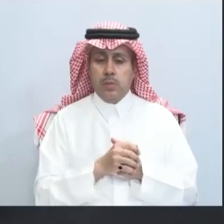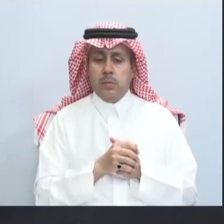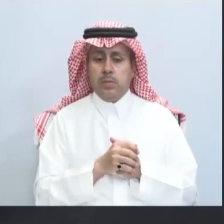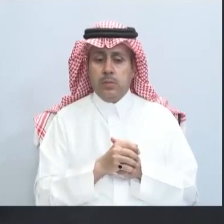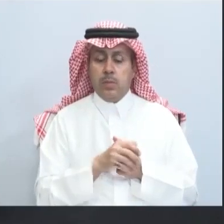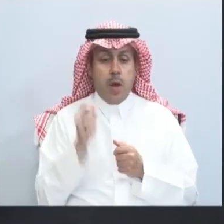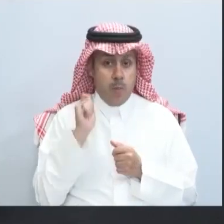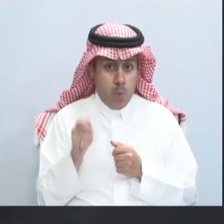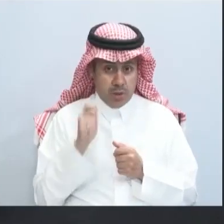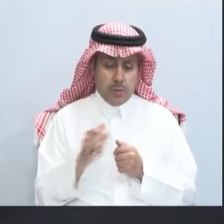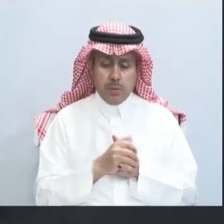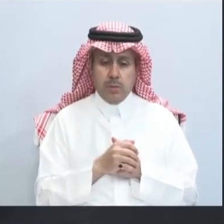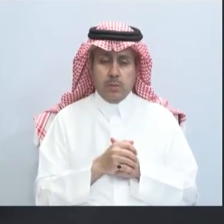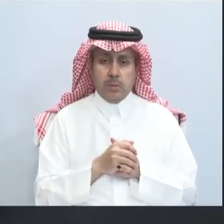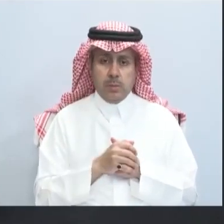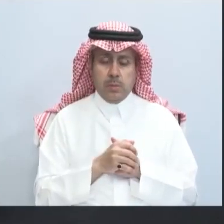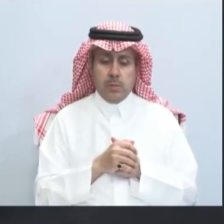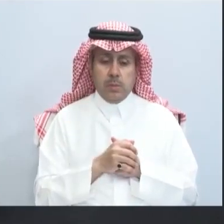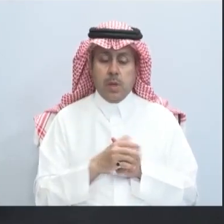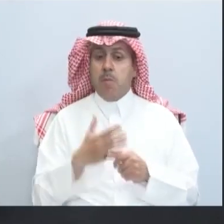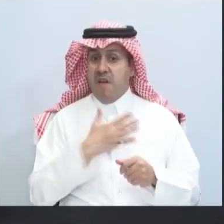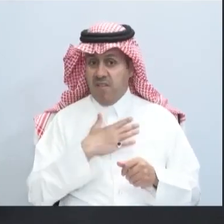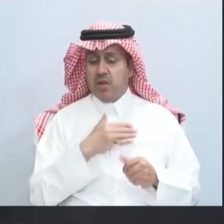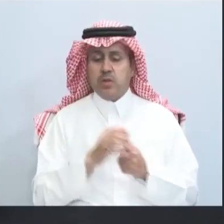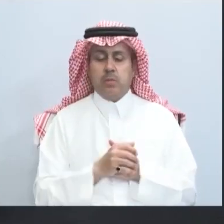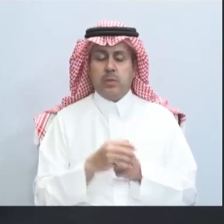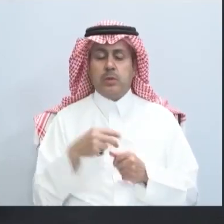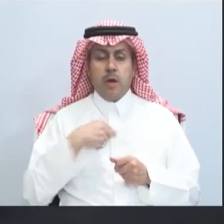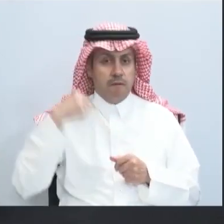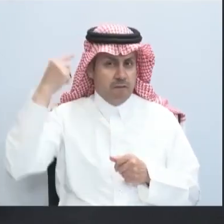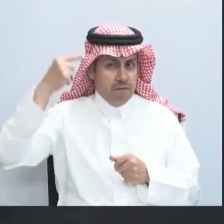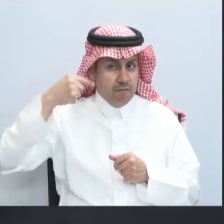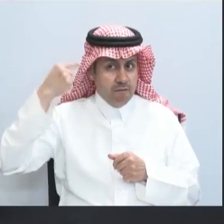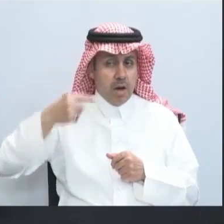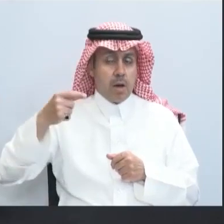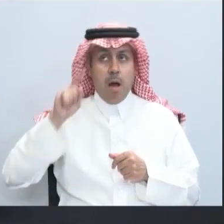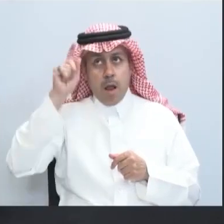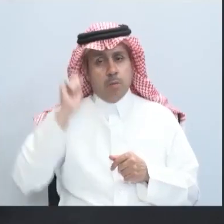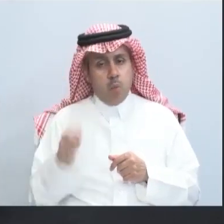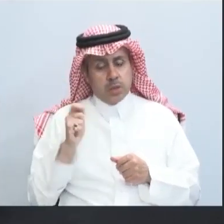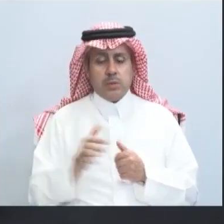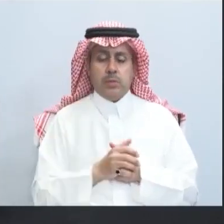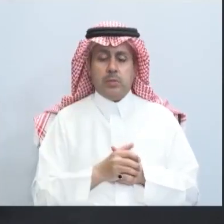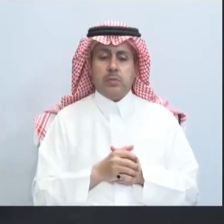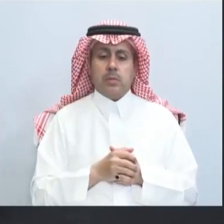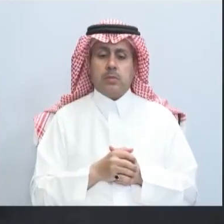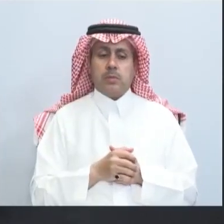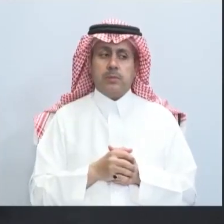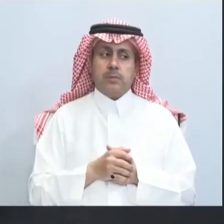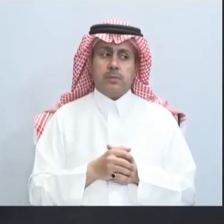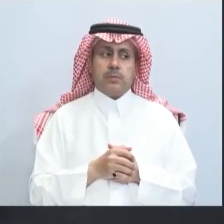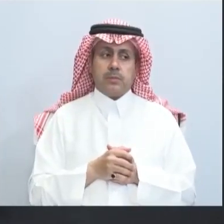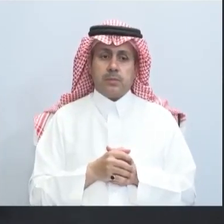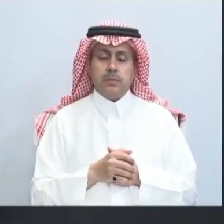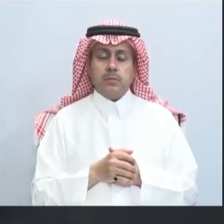كانوا محاسبين على ما في انفسهم وعلى ما يقولونه ان تبدوا ما في انفسكم او تخفوه